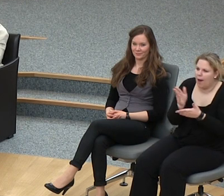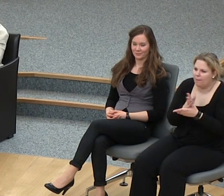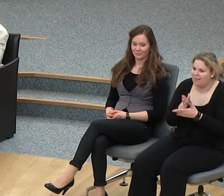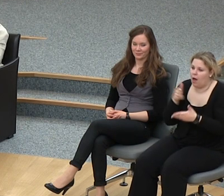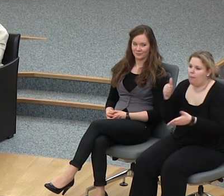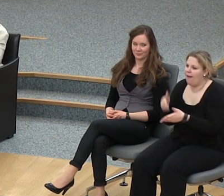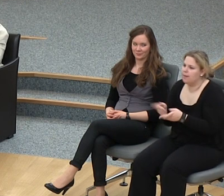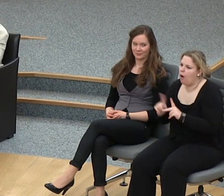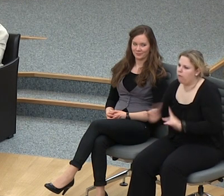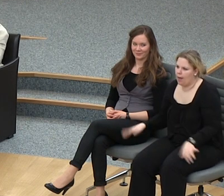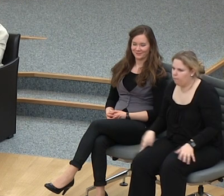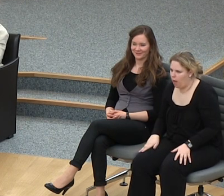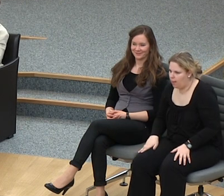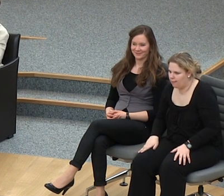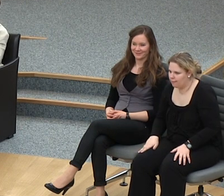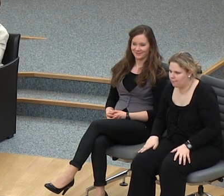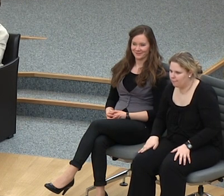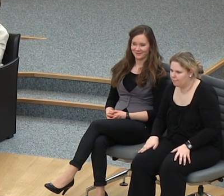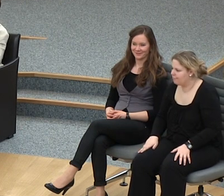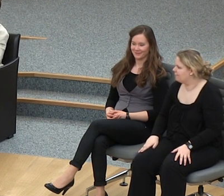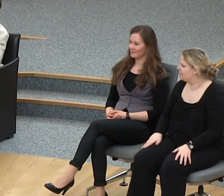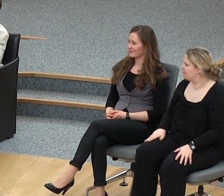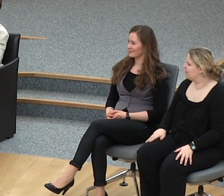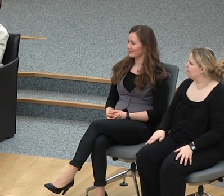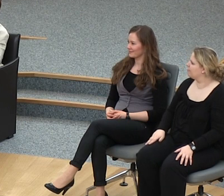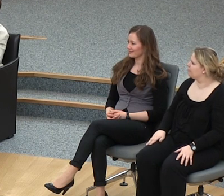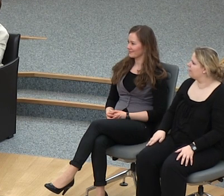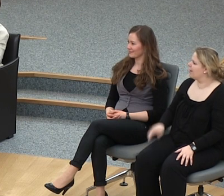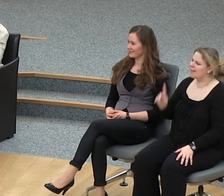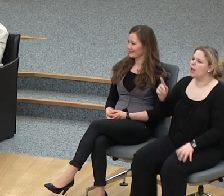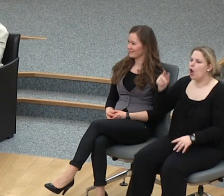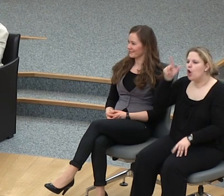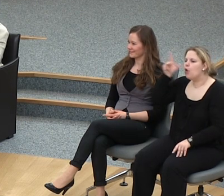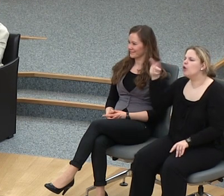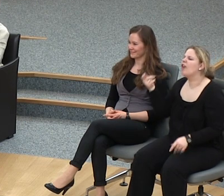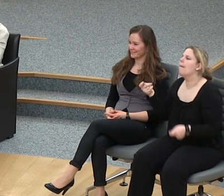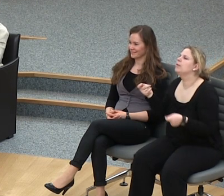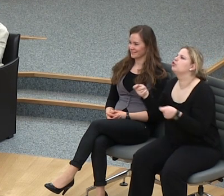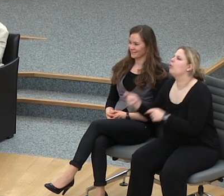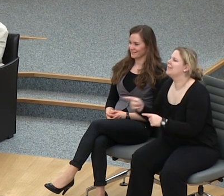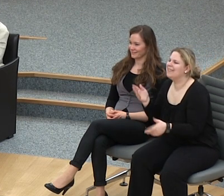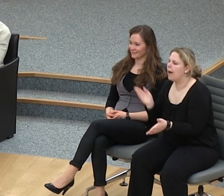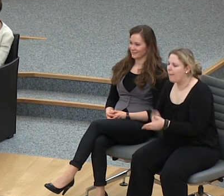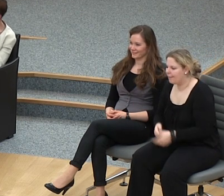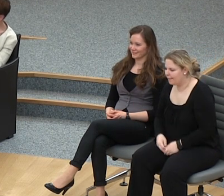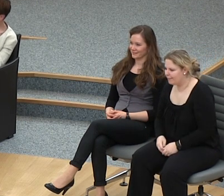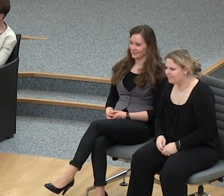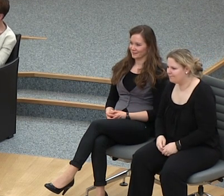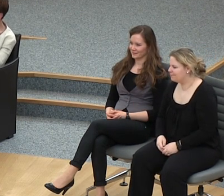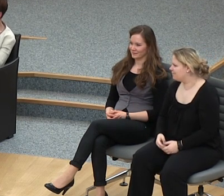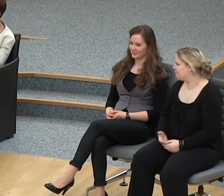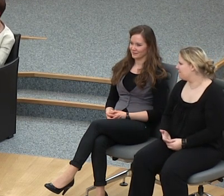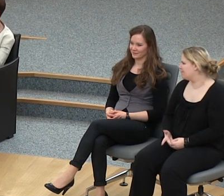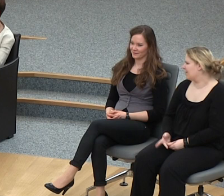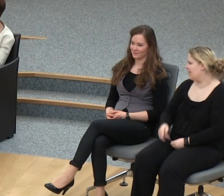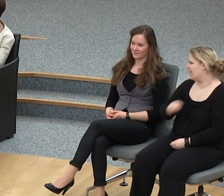wir sicherlich noch lange nicht, denn ich sehe das auch genauso. Das ist am Schluss. Ja, das auch mal. Denn ich denke, das ist